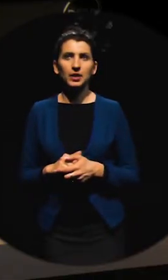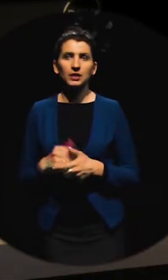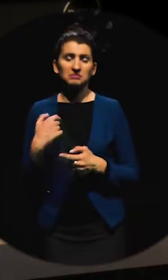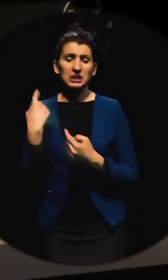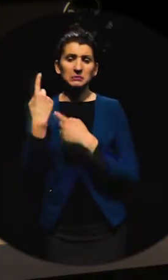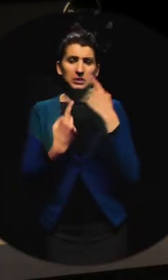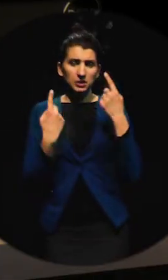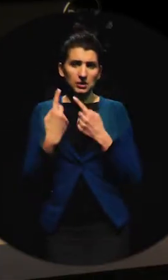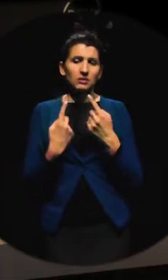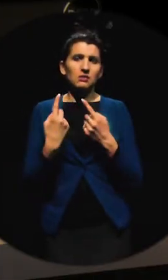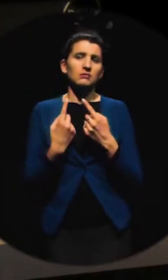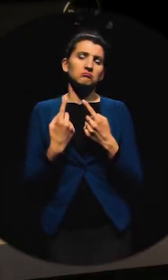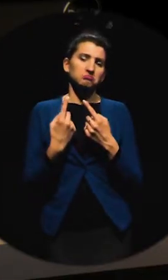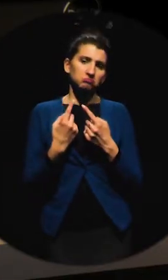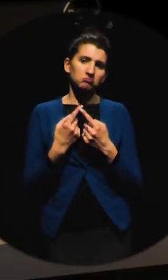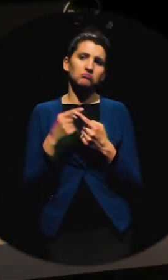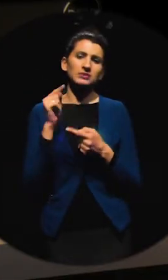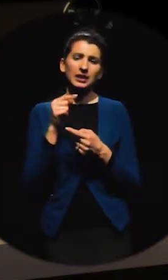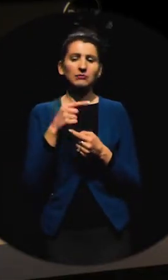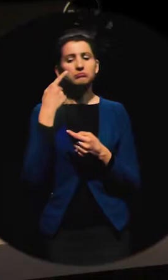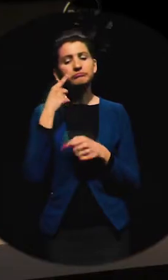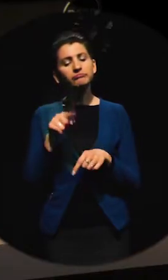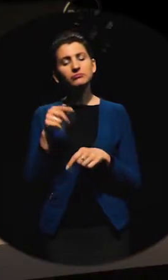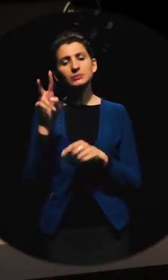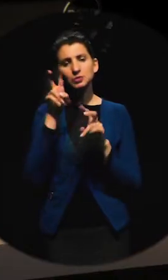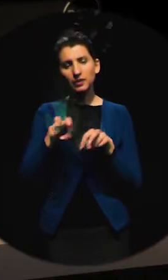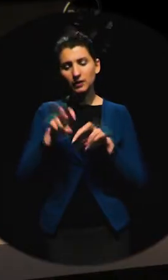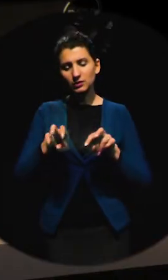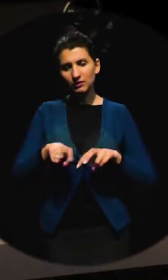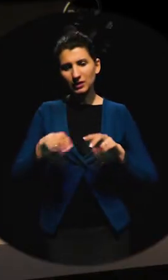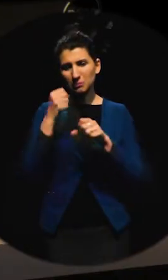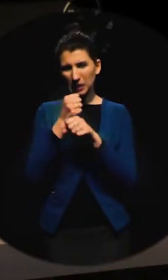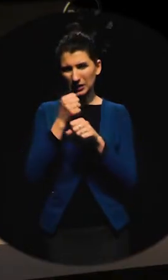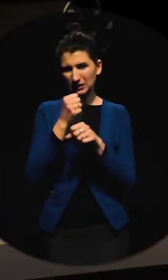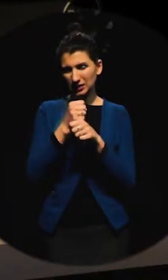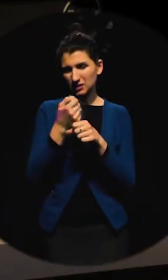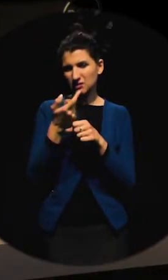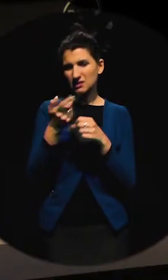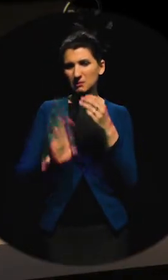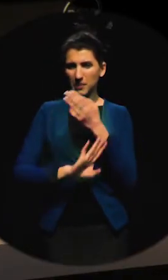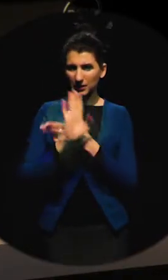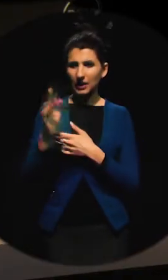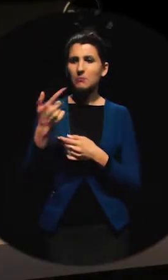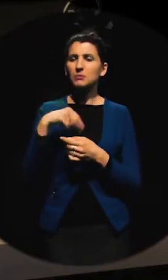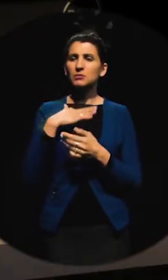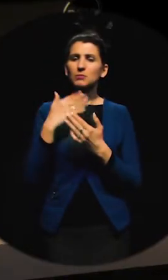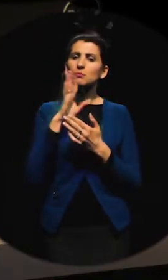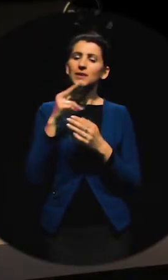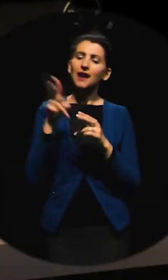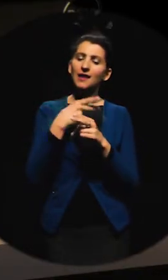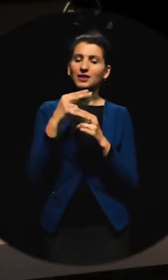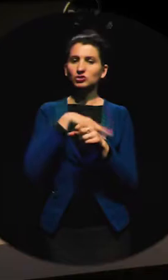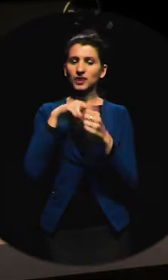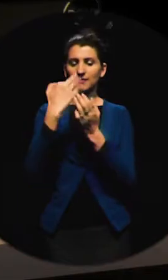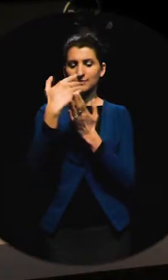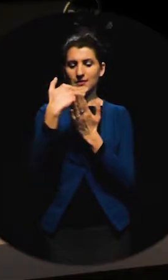Myślę, że takie przyjrzenie się czy przeanalizowanie, my w pracy nad spektaklem mieliśmy kalendarium protestu, analizowaliśmy to, co się